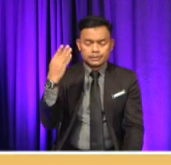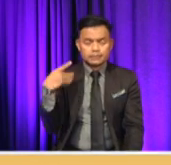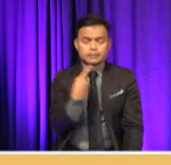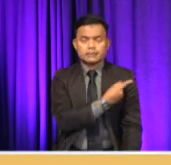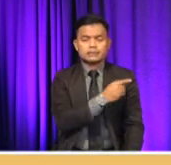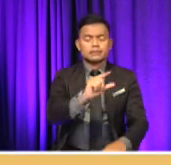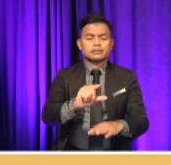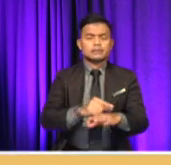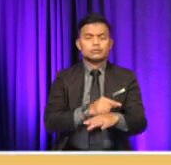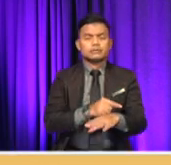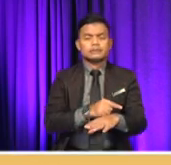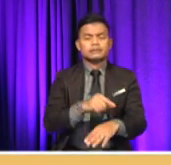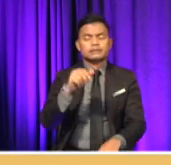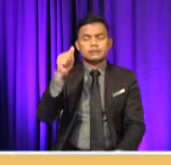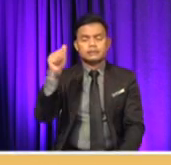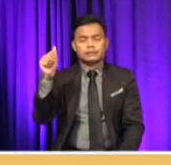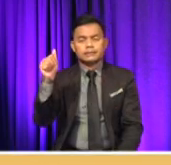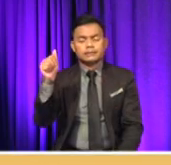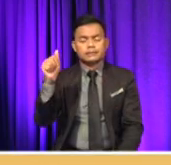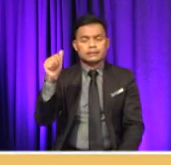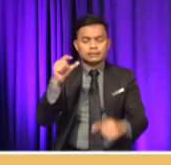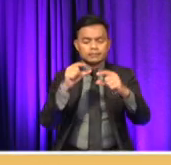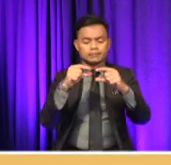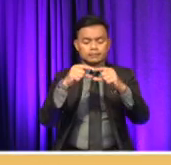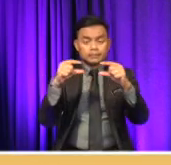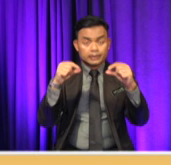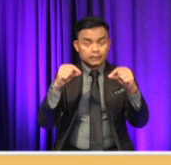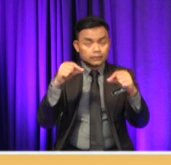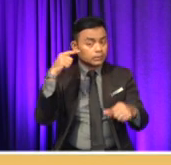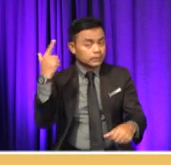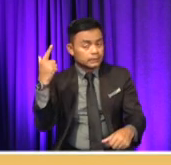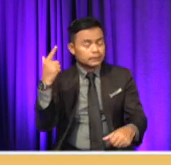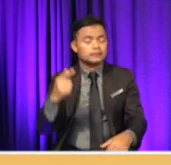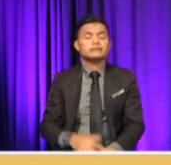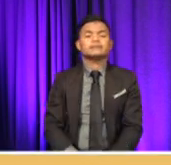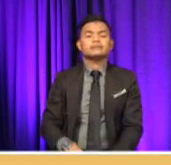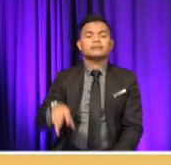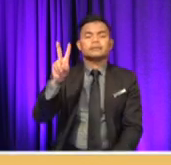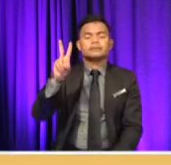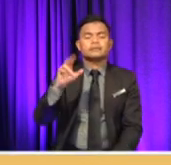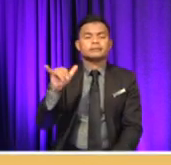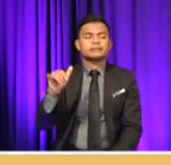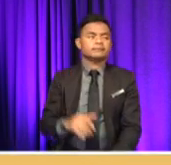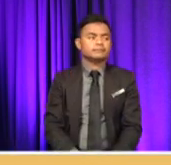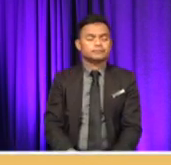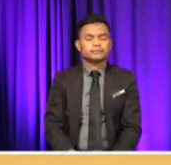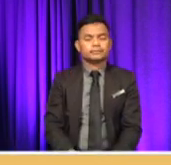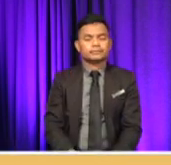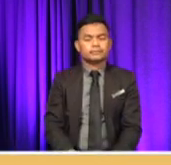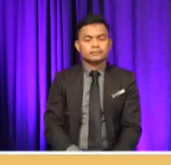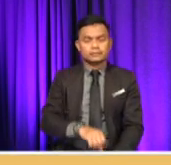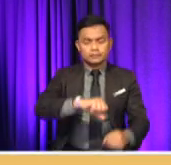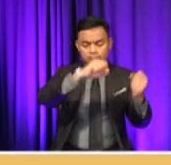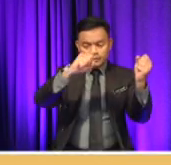peta segi empat itu lain dia punya nilai full time oke oke Ini bentuk gelombang ee arus terus